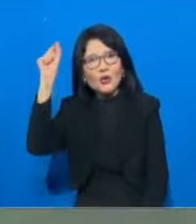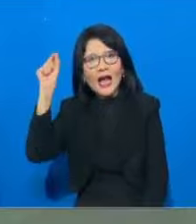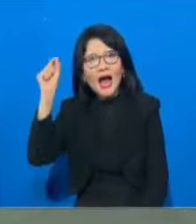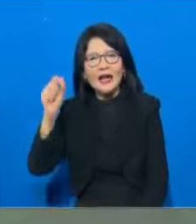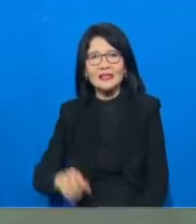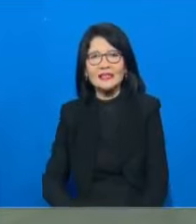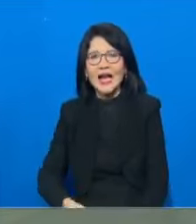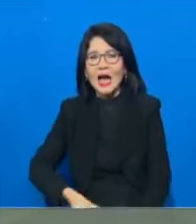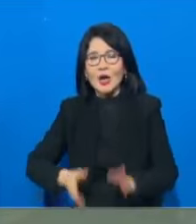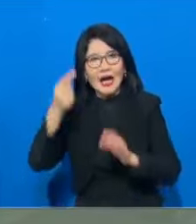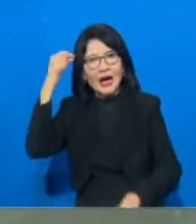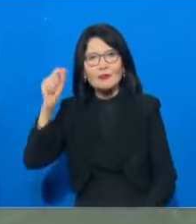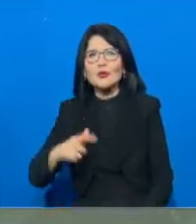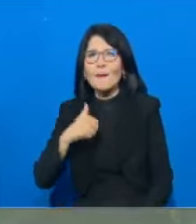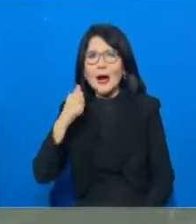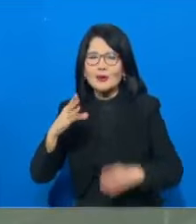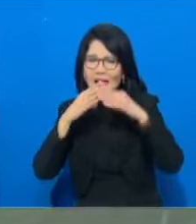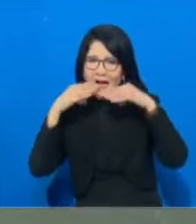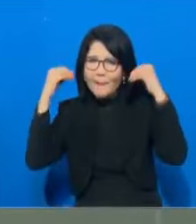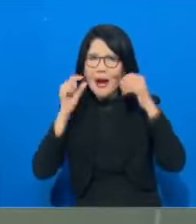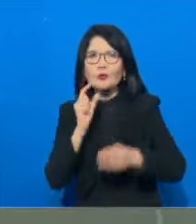iniah terh Pang